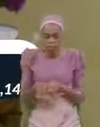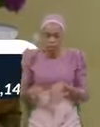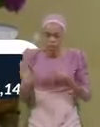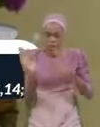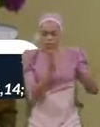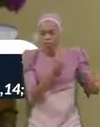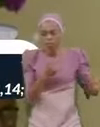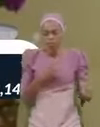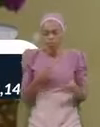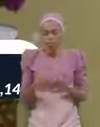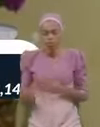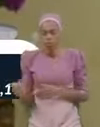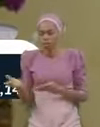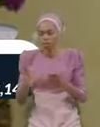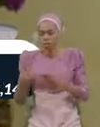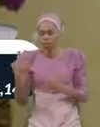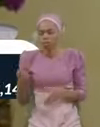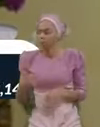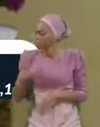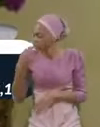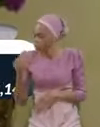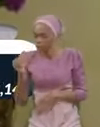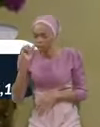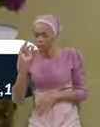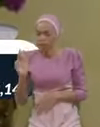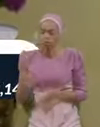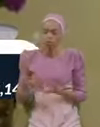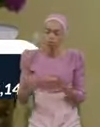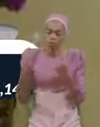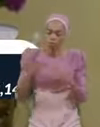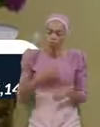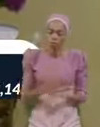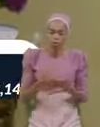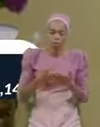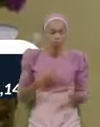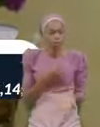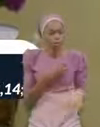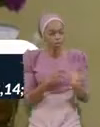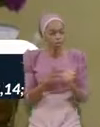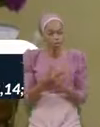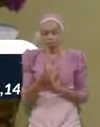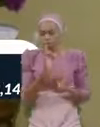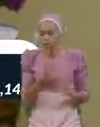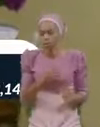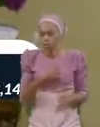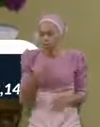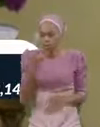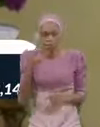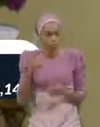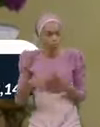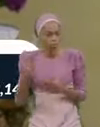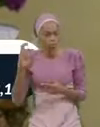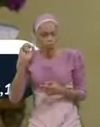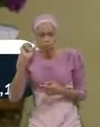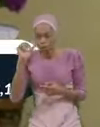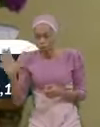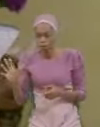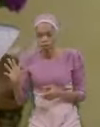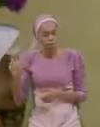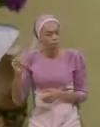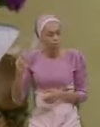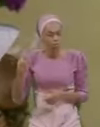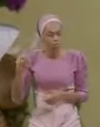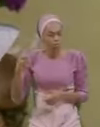servir dis-lui donc de ma dit le Seigneur lui répondit Marth Marth tu